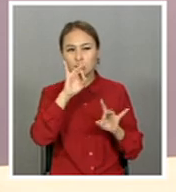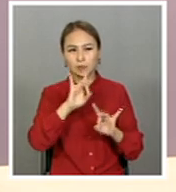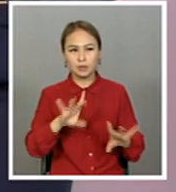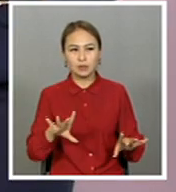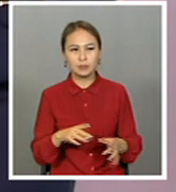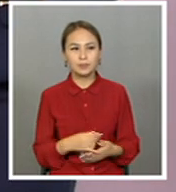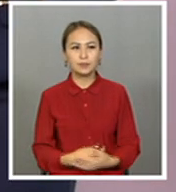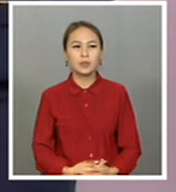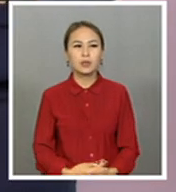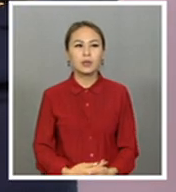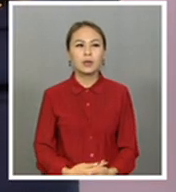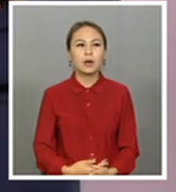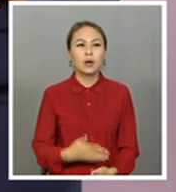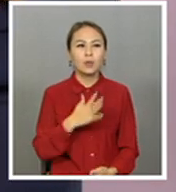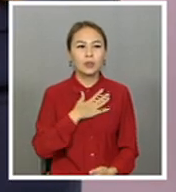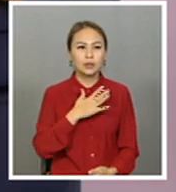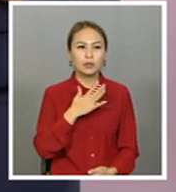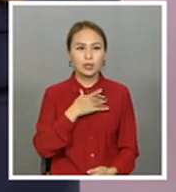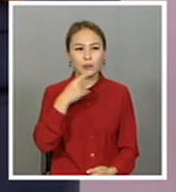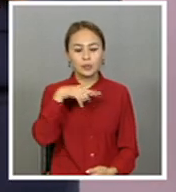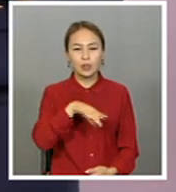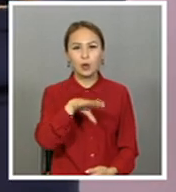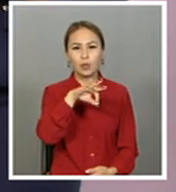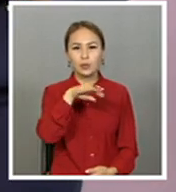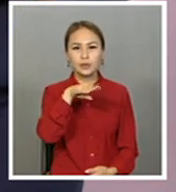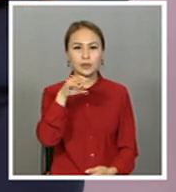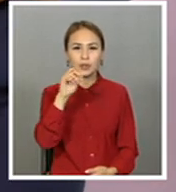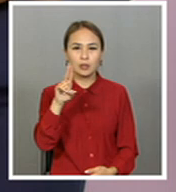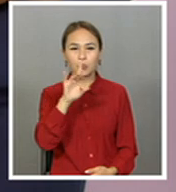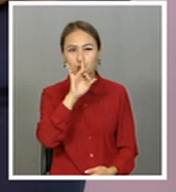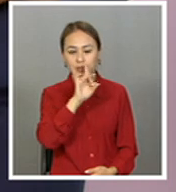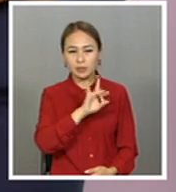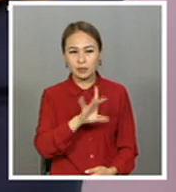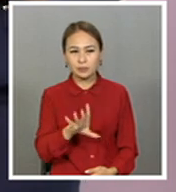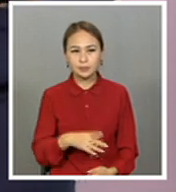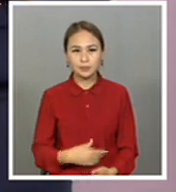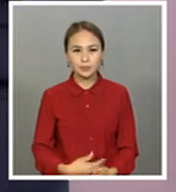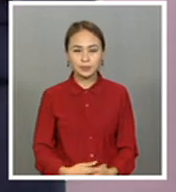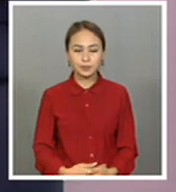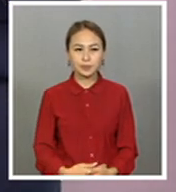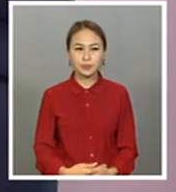еді. Ауаның құрамында оттек болмаса,